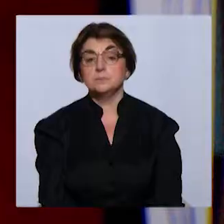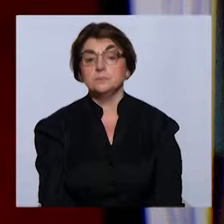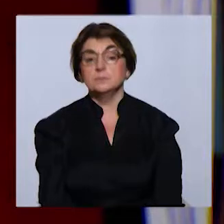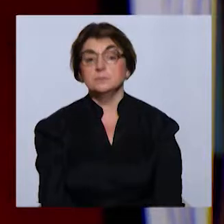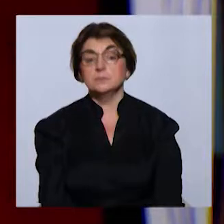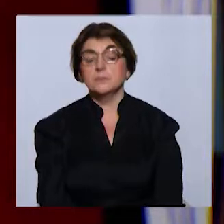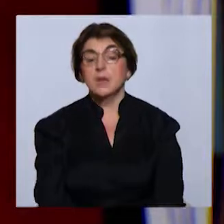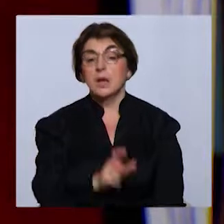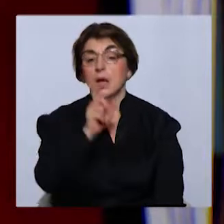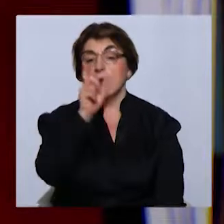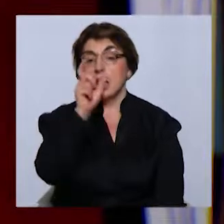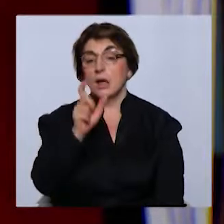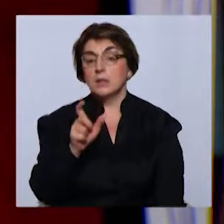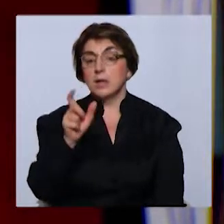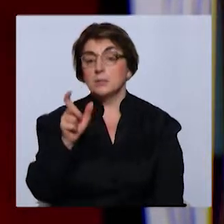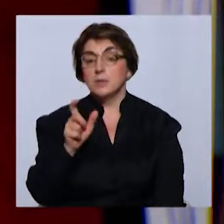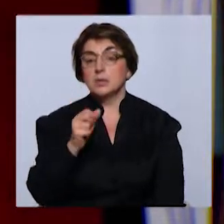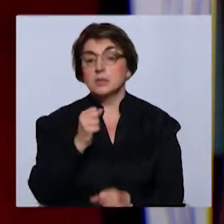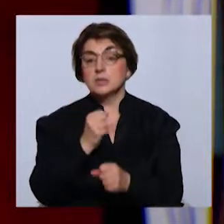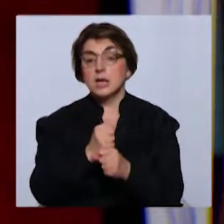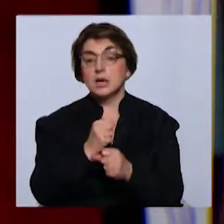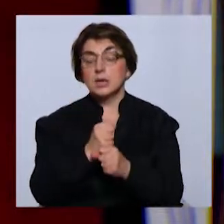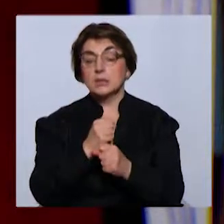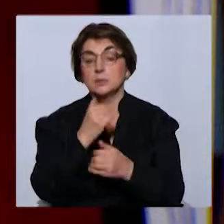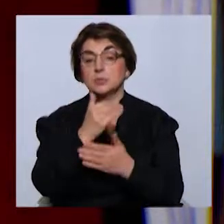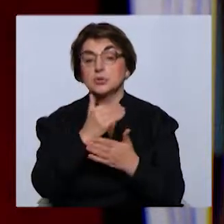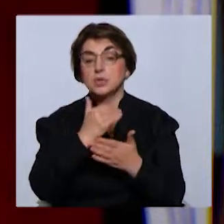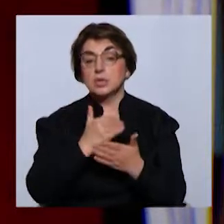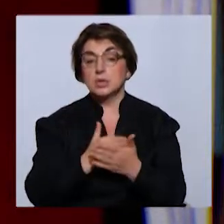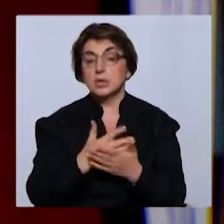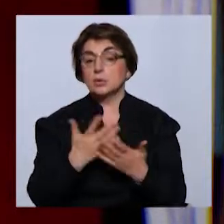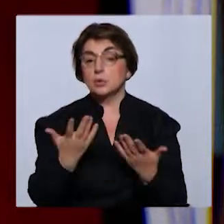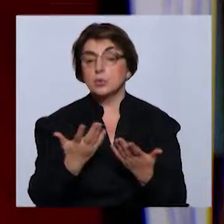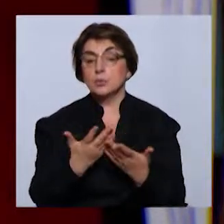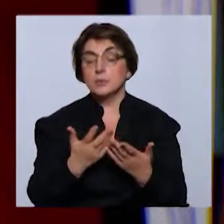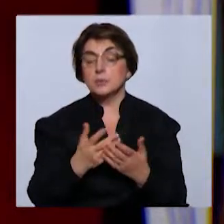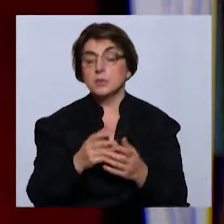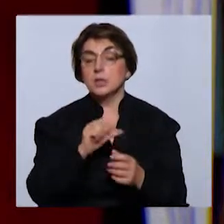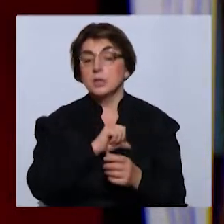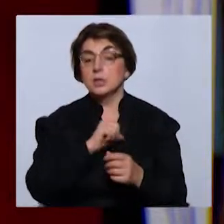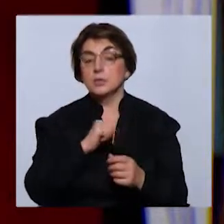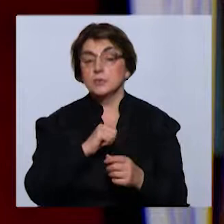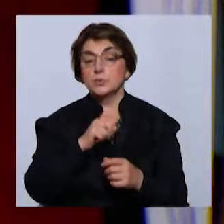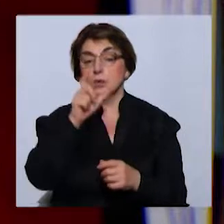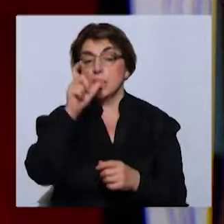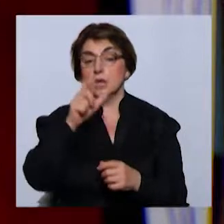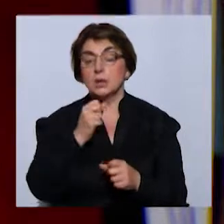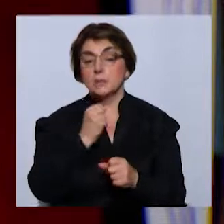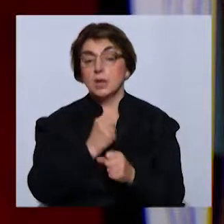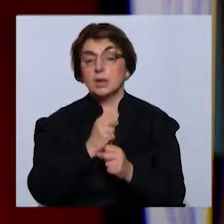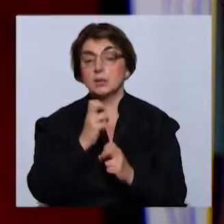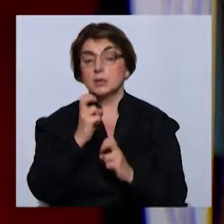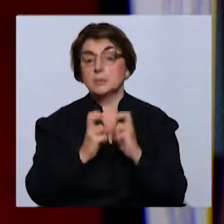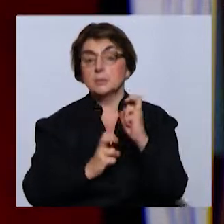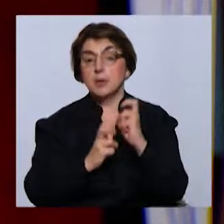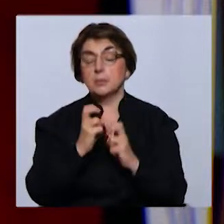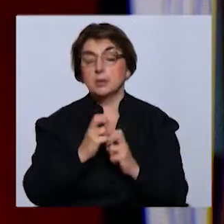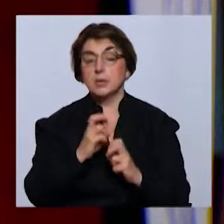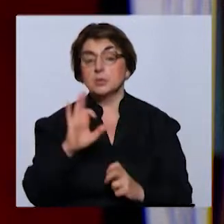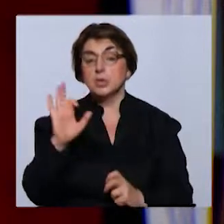ადამიანების ნამოქმედარით რომლის შედეგადაც ადამიანი აწარმოებს ძალიან დიდი რაოდენობით ქიმიურ